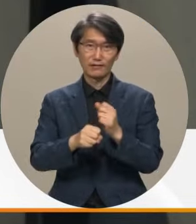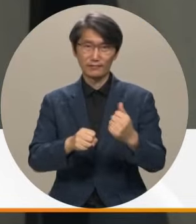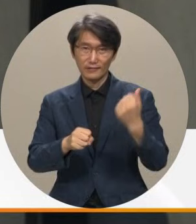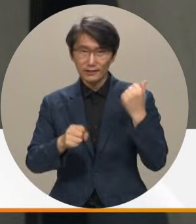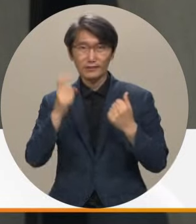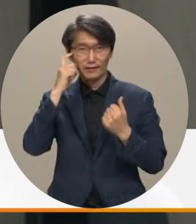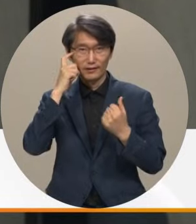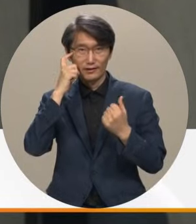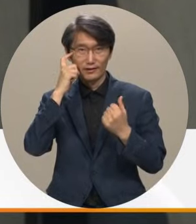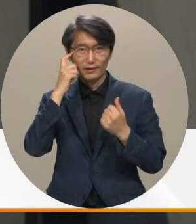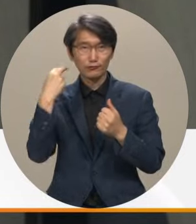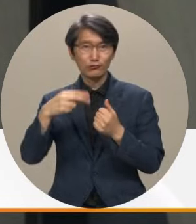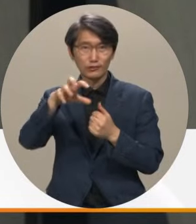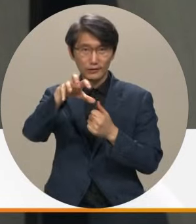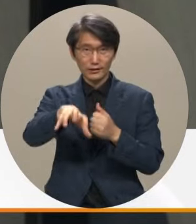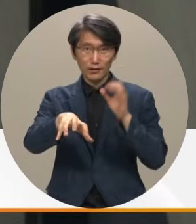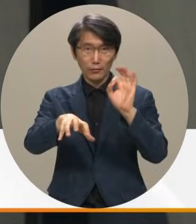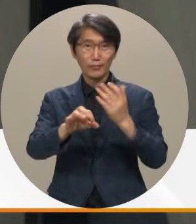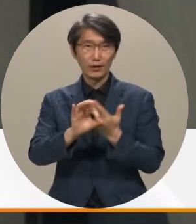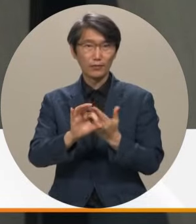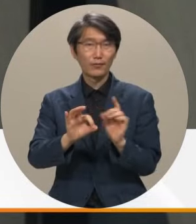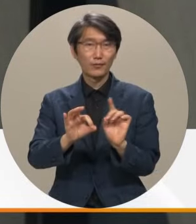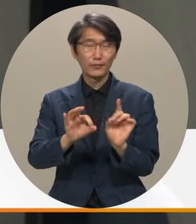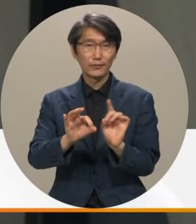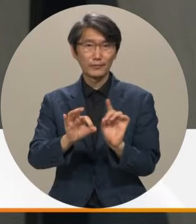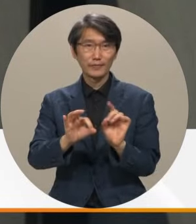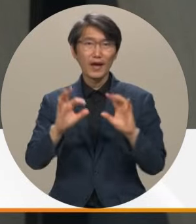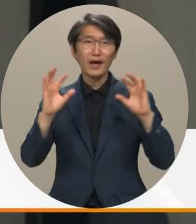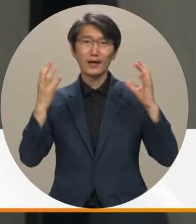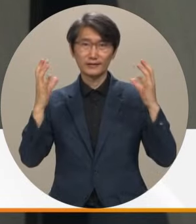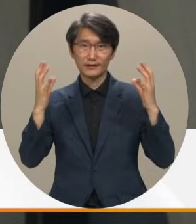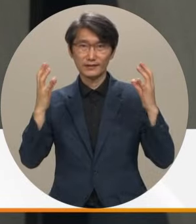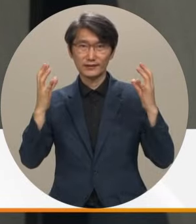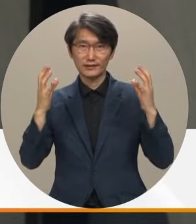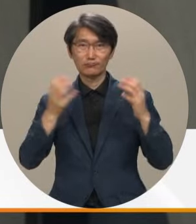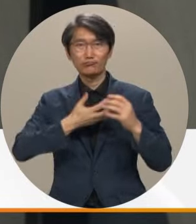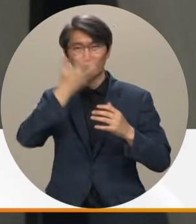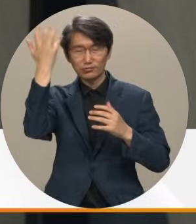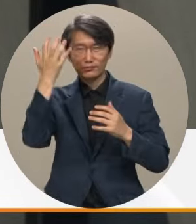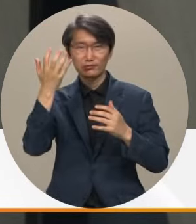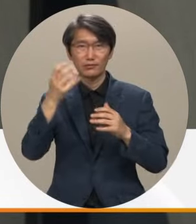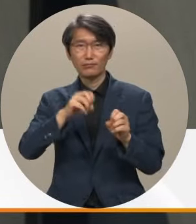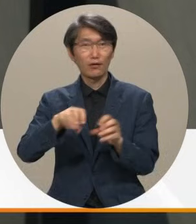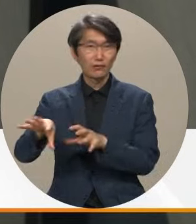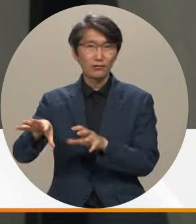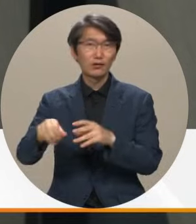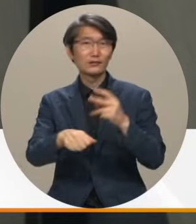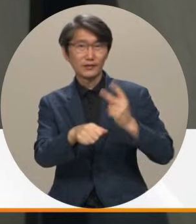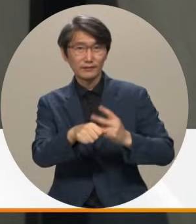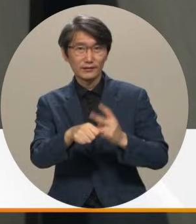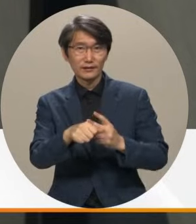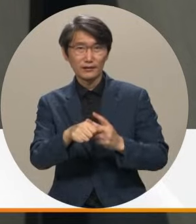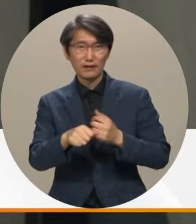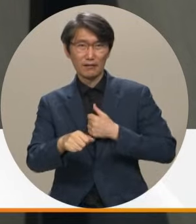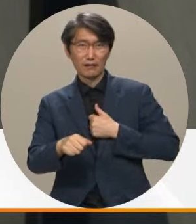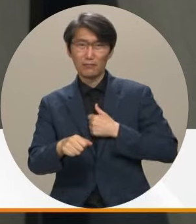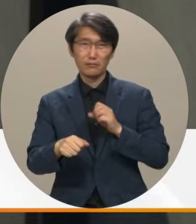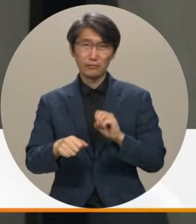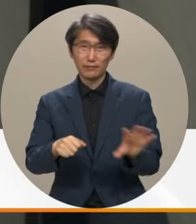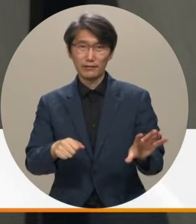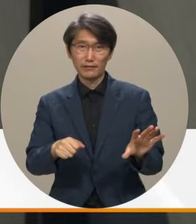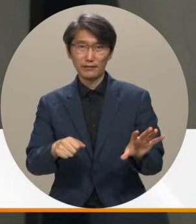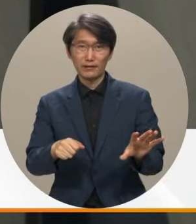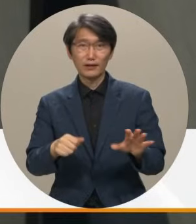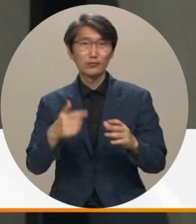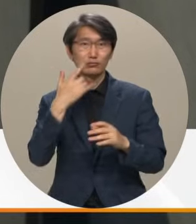이렇게 생각합니다. 우리 교육 현장에서 보면 아이들이 그 꿈을 잃어가고 선생님들이 긍지를 잃어가고